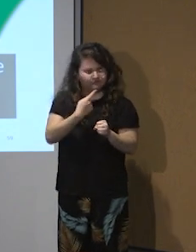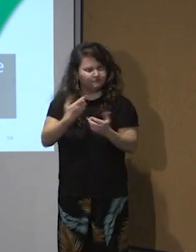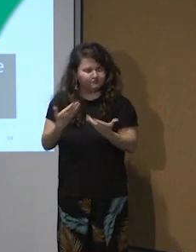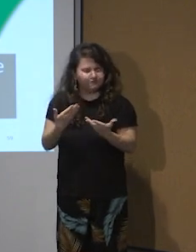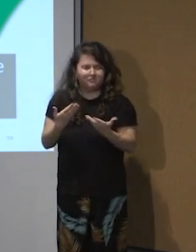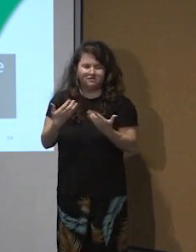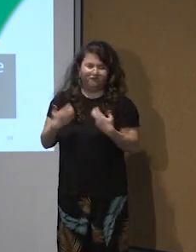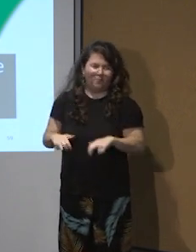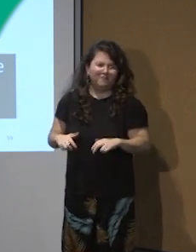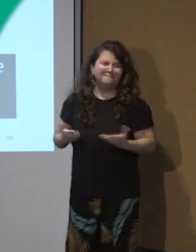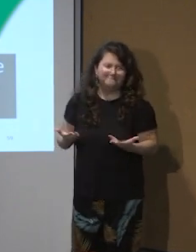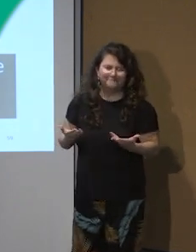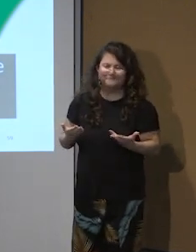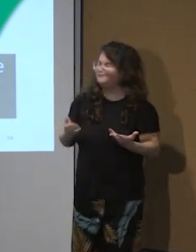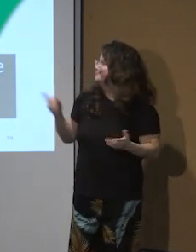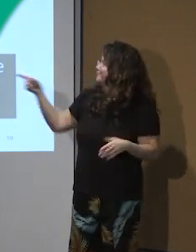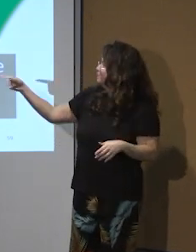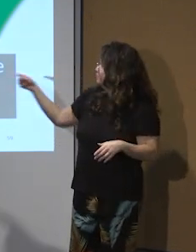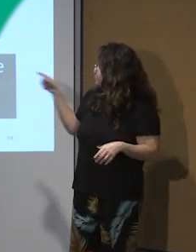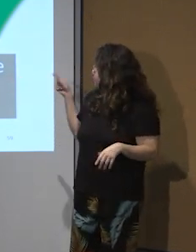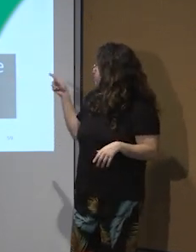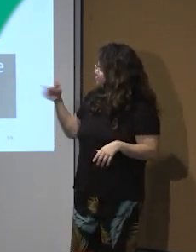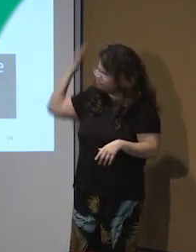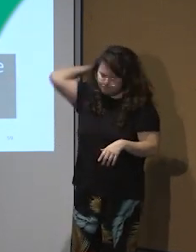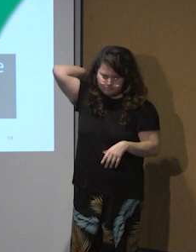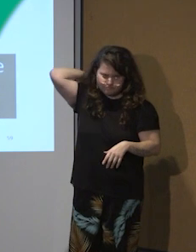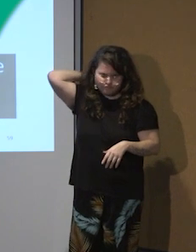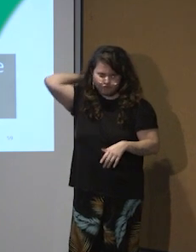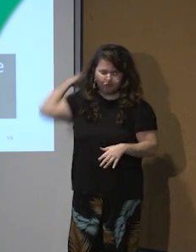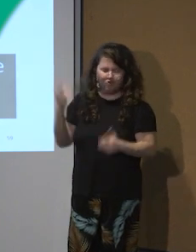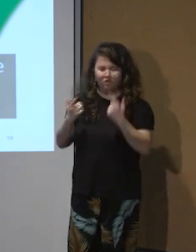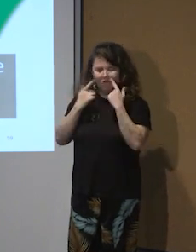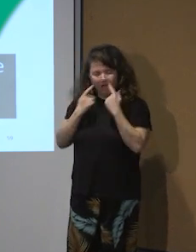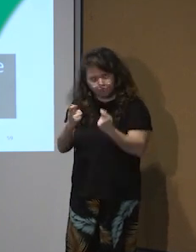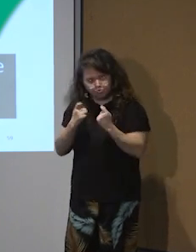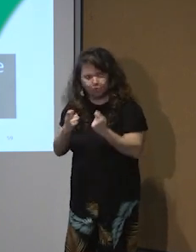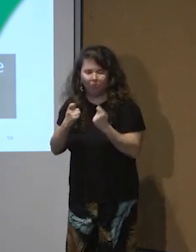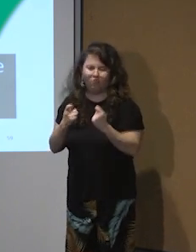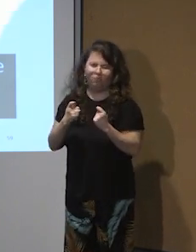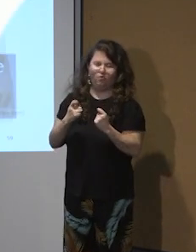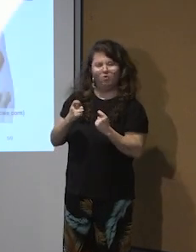Ensuite, avec mon dos, je dois me ménager, sinon je risque de me faire mal.